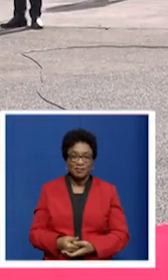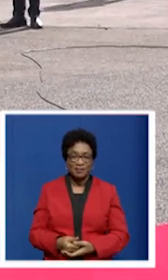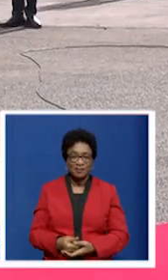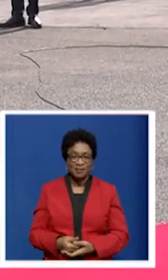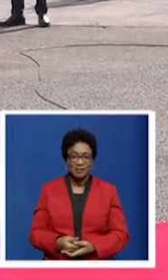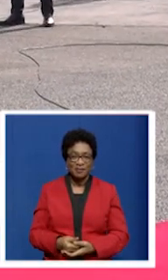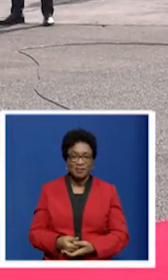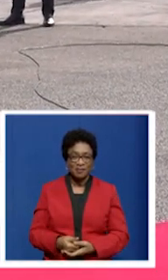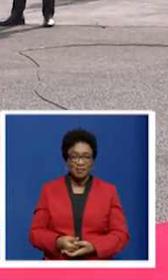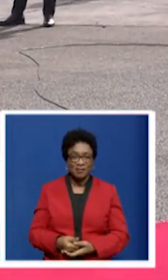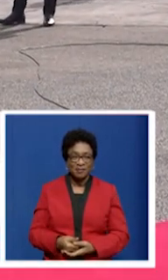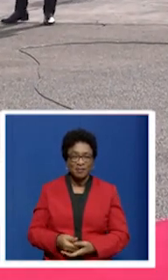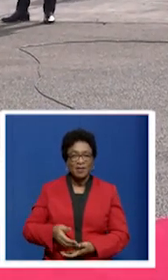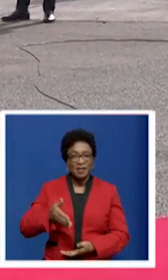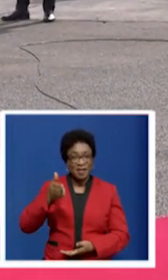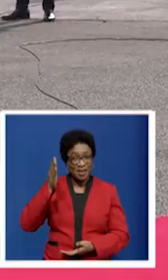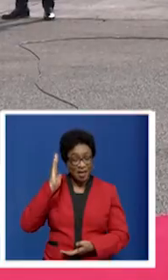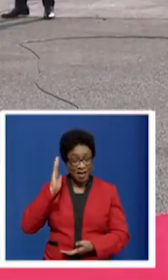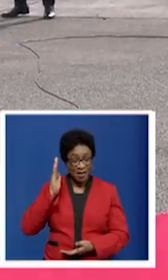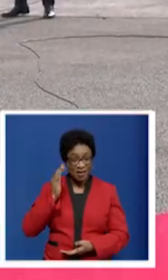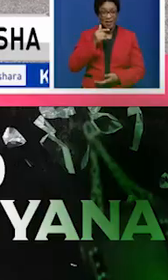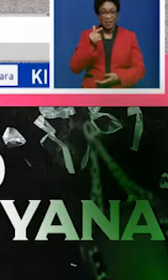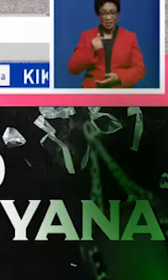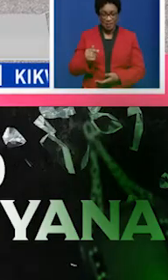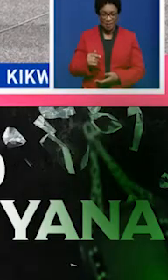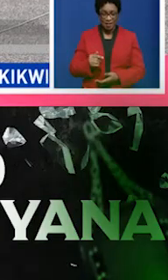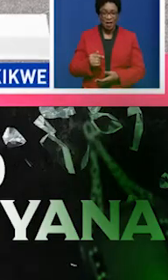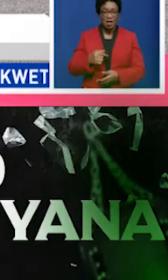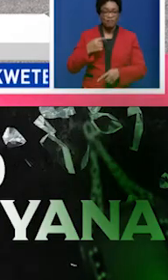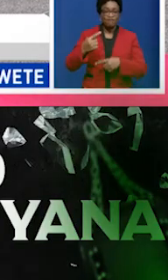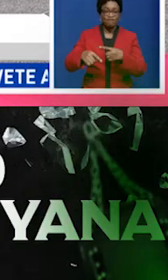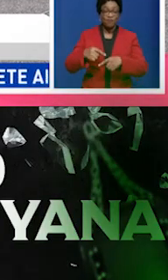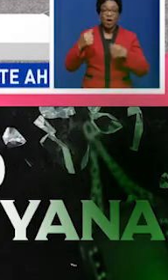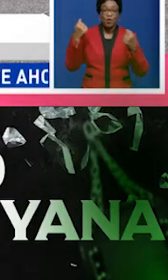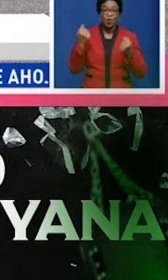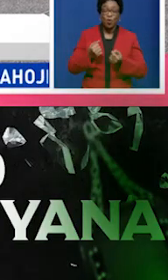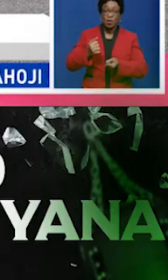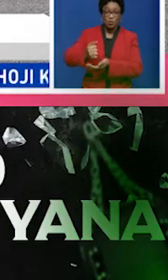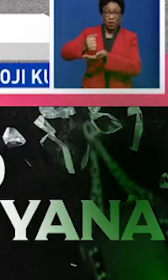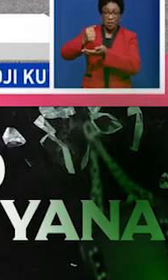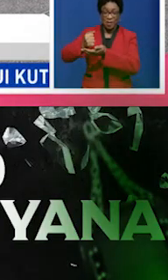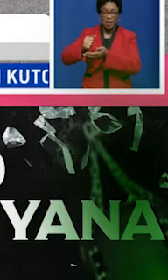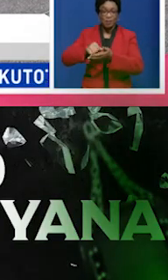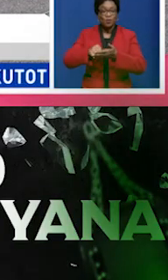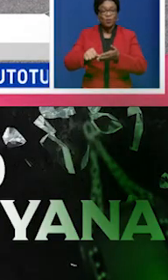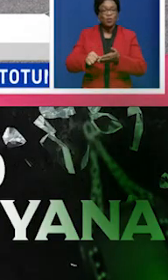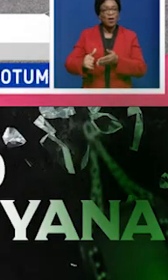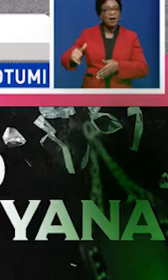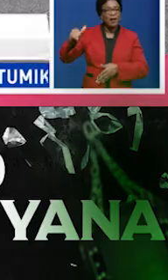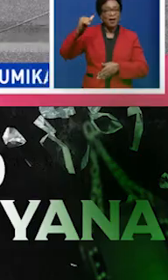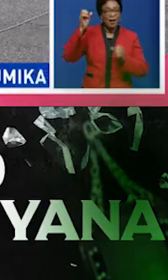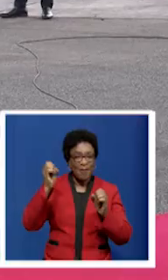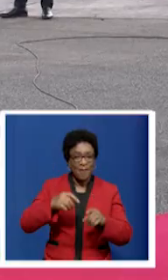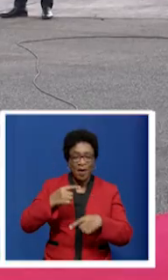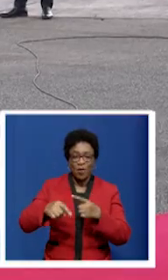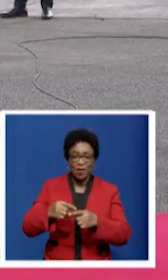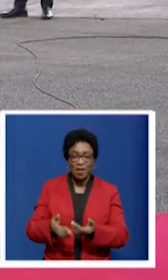serikali kupitia shirika la ndege la Tanzania limeendelea kuweka juhudi Na uwekezaji Wa kununua ndege mpya Ili kuendelea kuliinua shirika